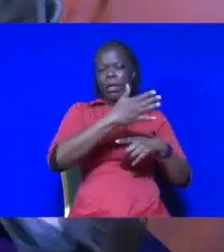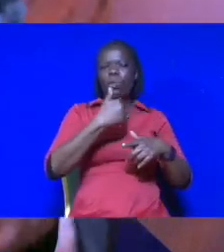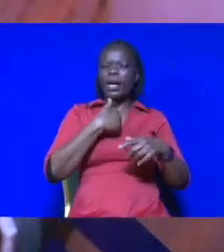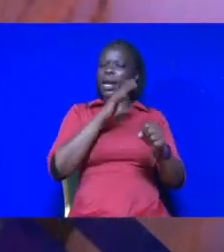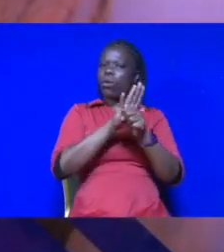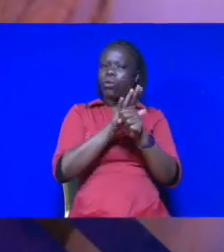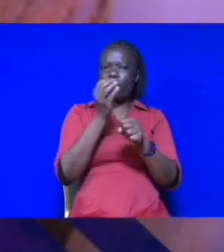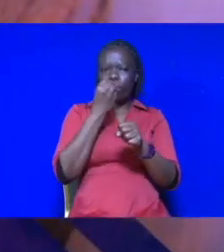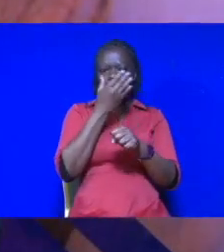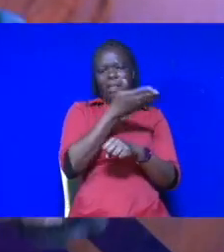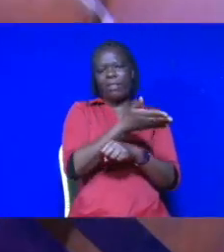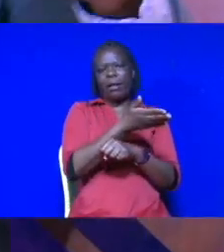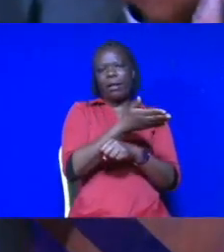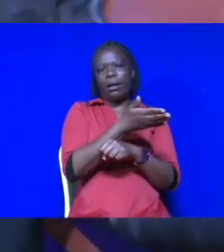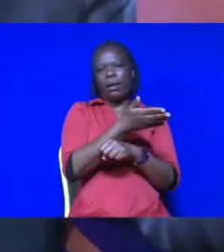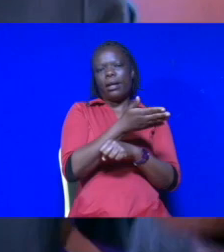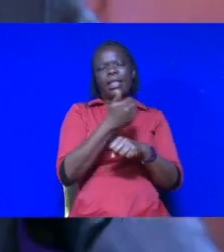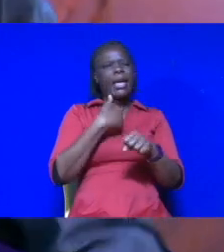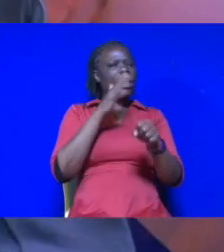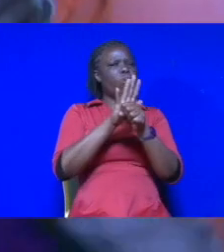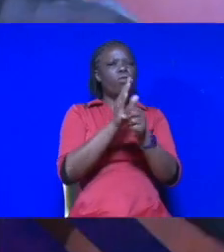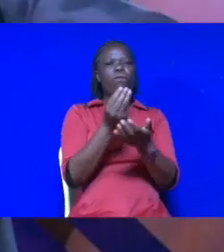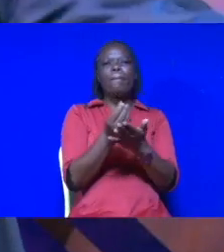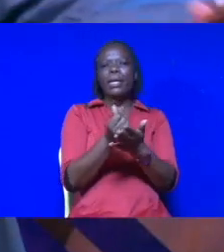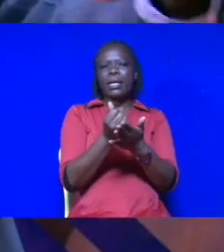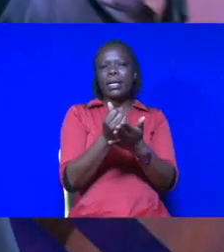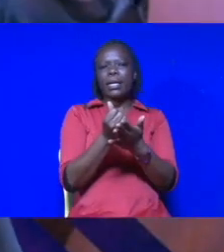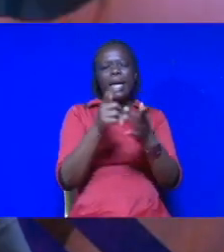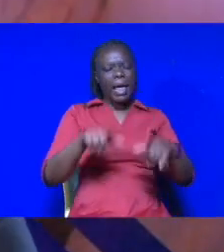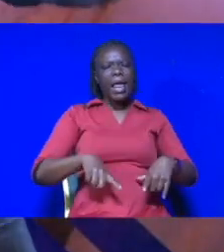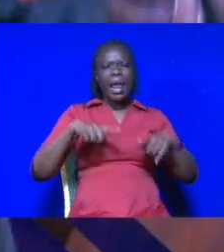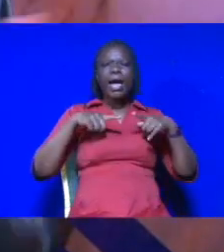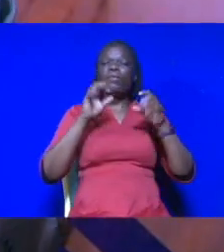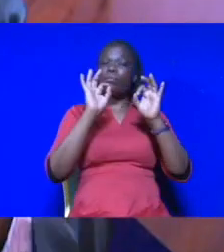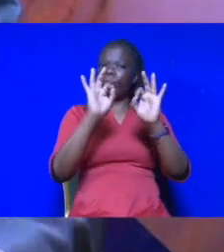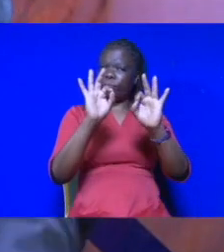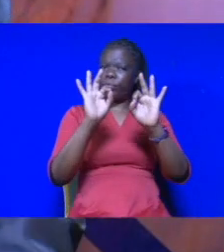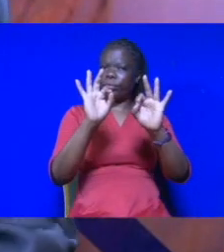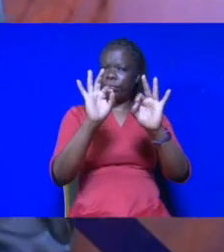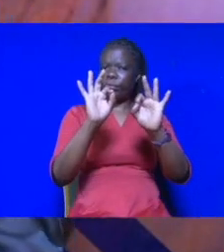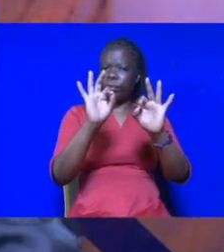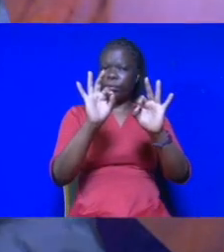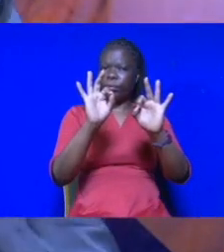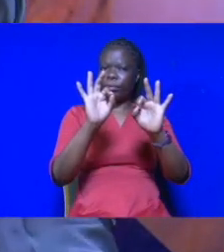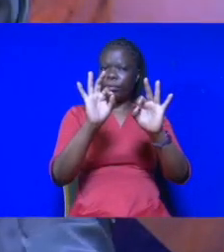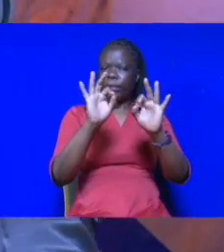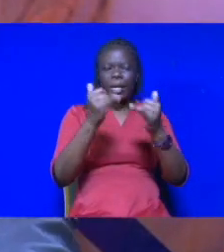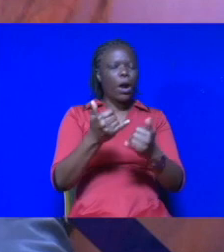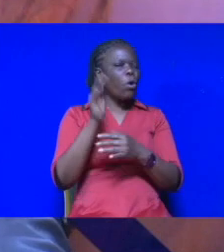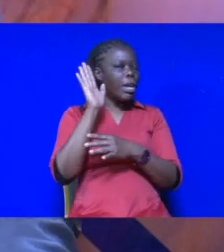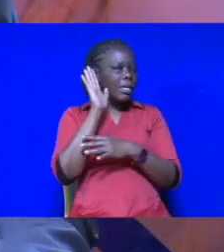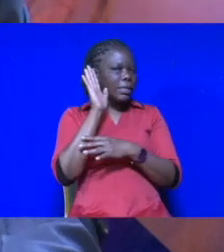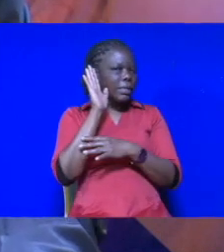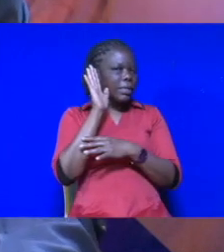tele, walikuwa na pesa, walikuwa na maisha mazuri sana. Sasa sikiliza ndugu zangu,